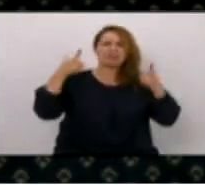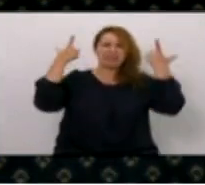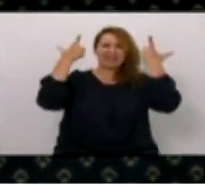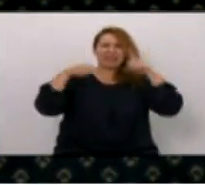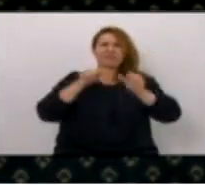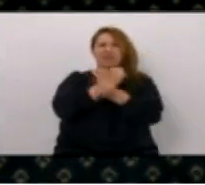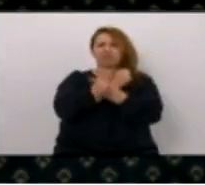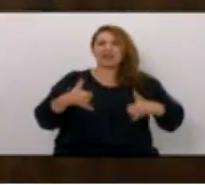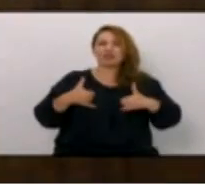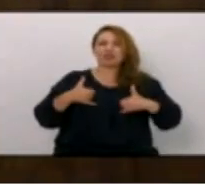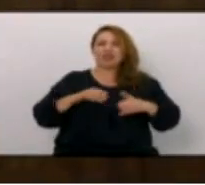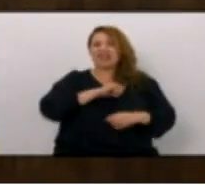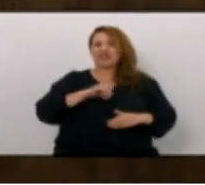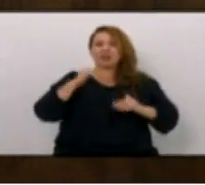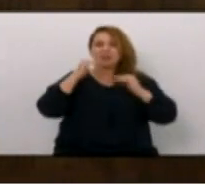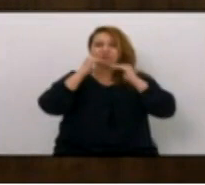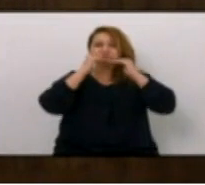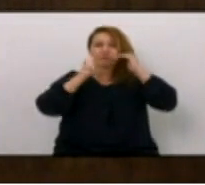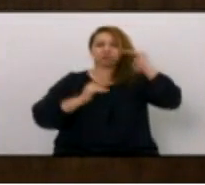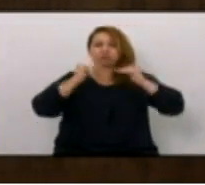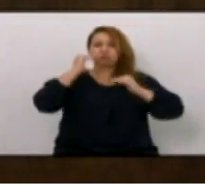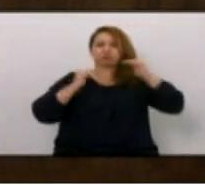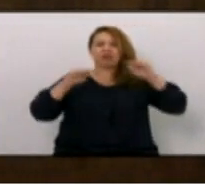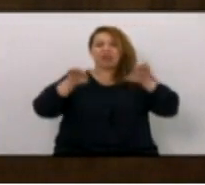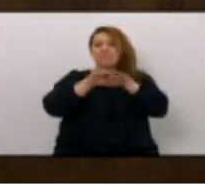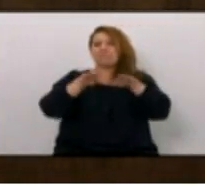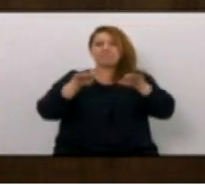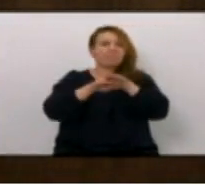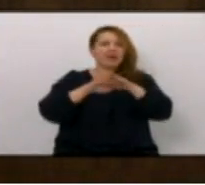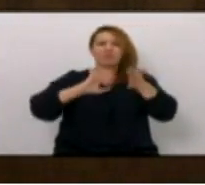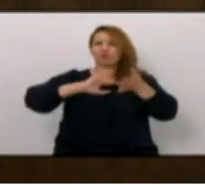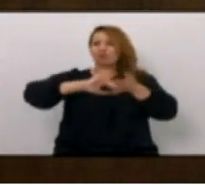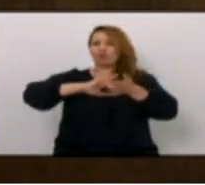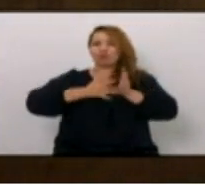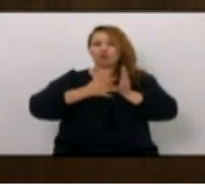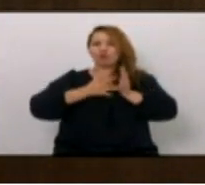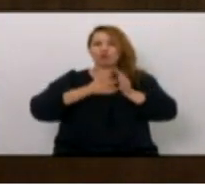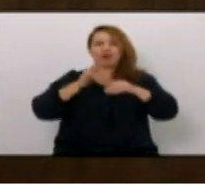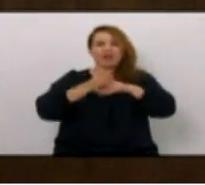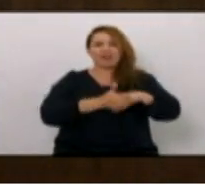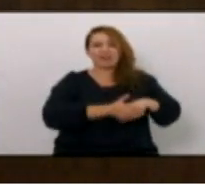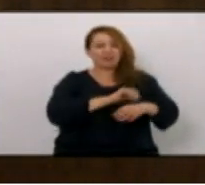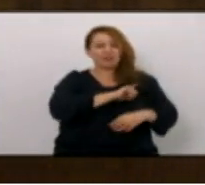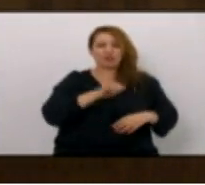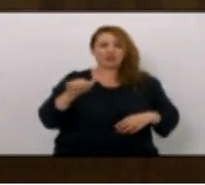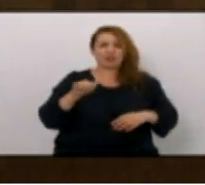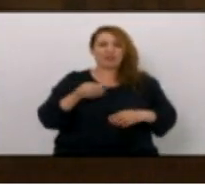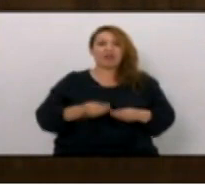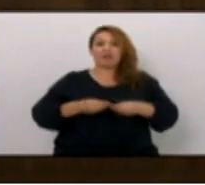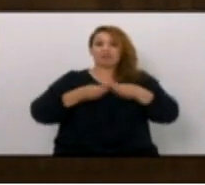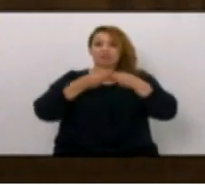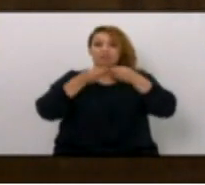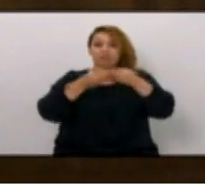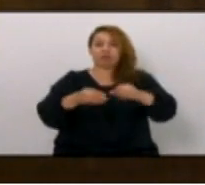السماح له في المشاركة بمجموعات أو بفرق من الجيش الوطني خارج الحدود لحماية الأمن